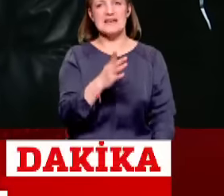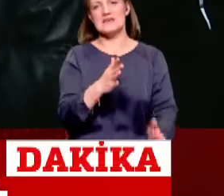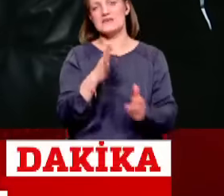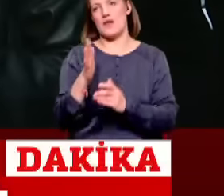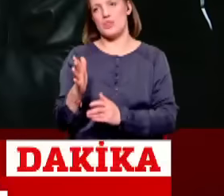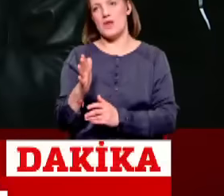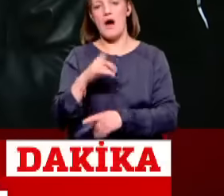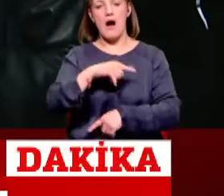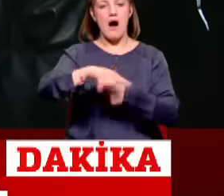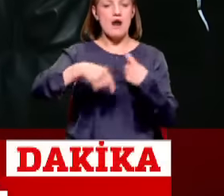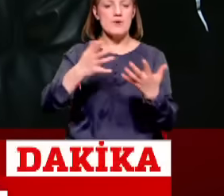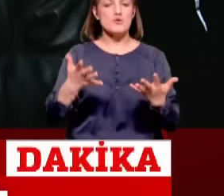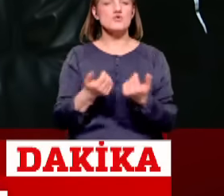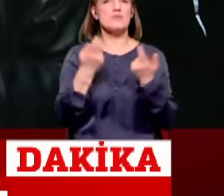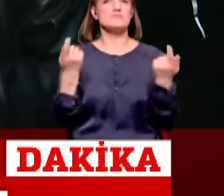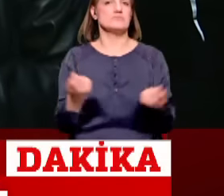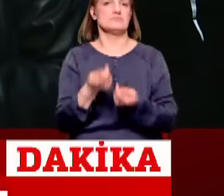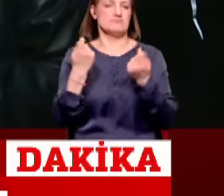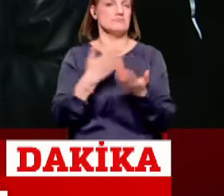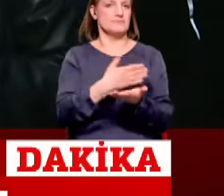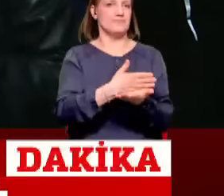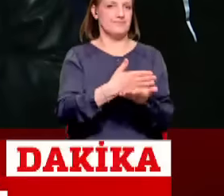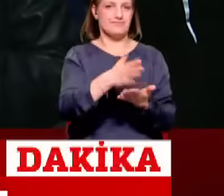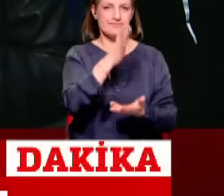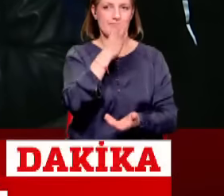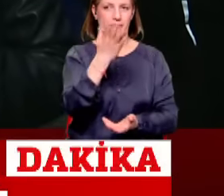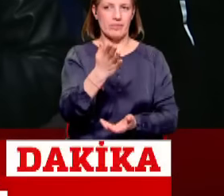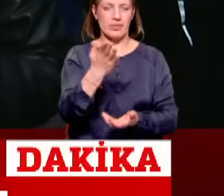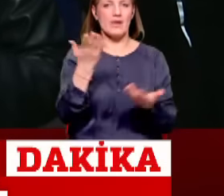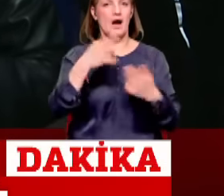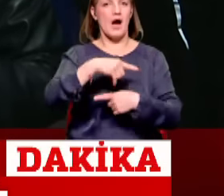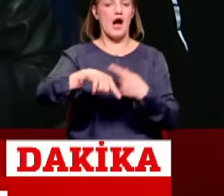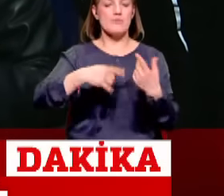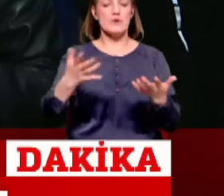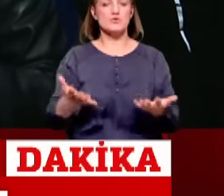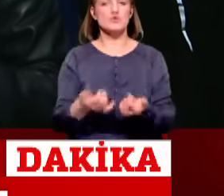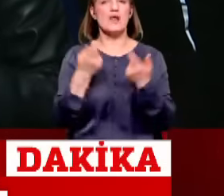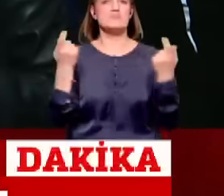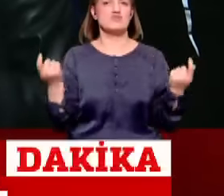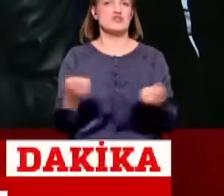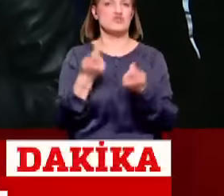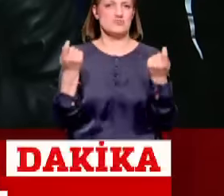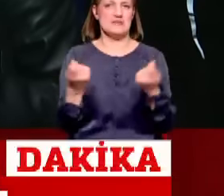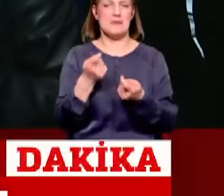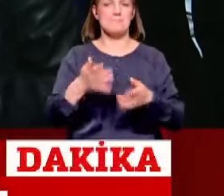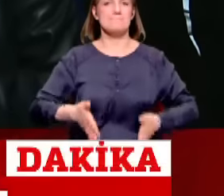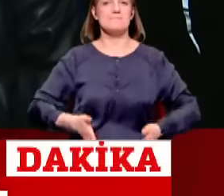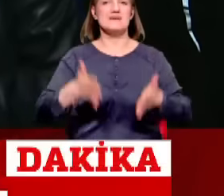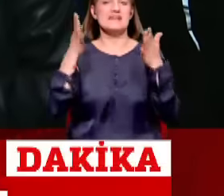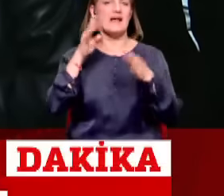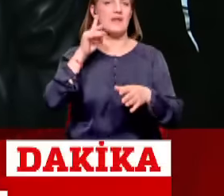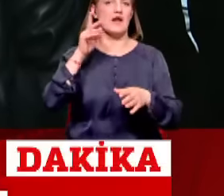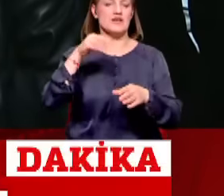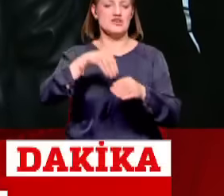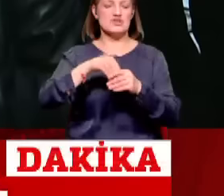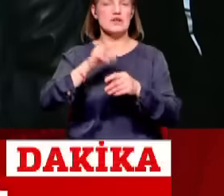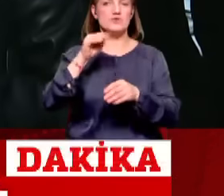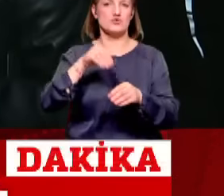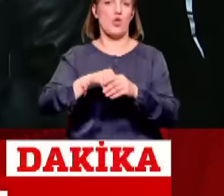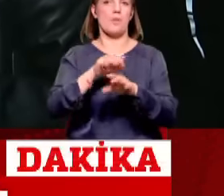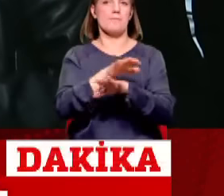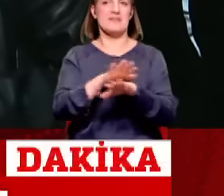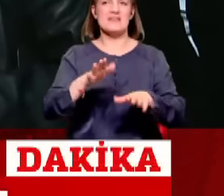da arama kurtarma çalışmaları sürüyordu biliyorsunuz. Artık arama kurtarma çalışmaları binada sona erdi. Az önce